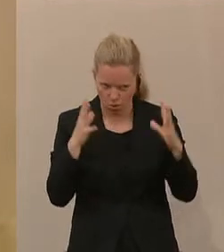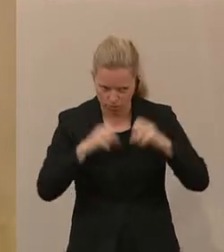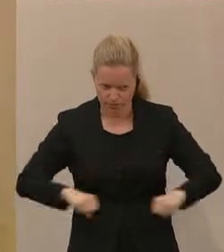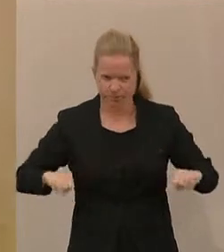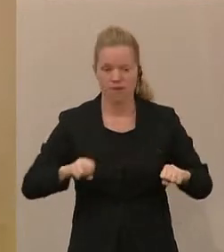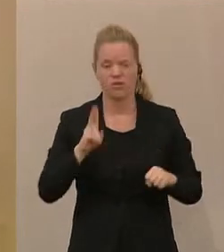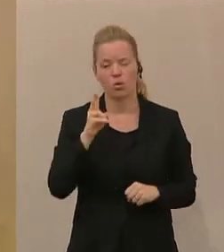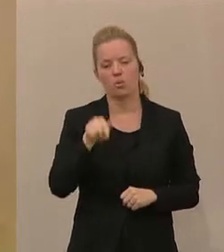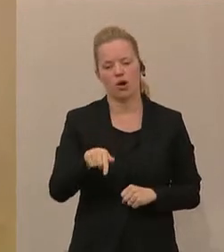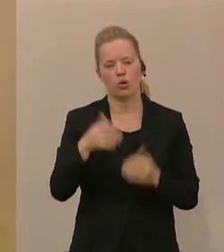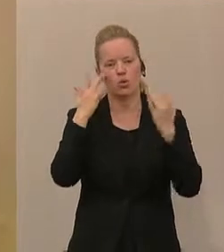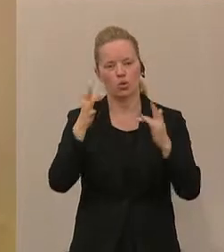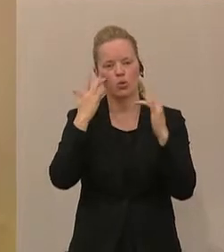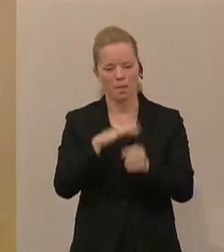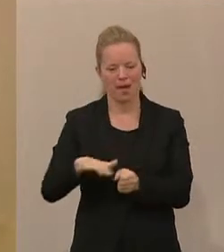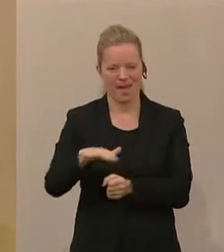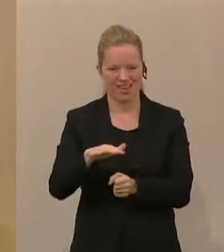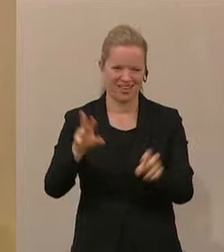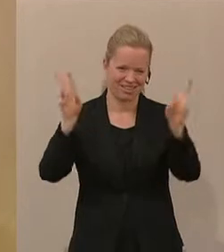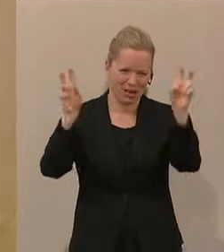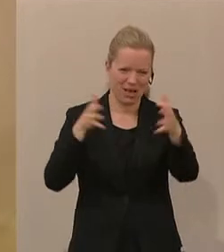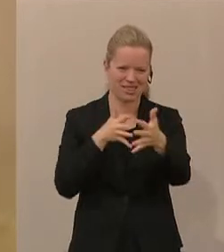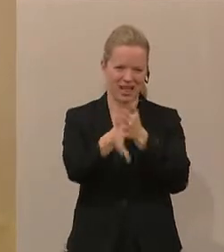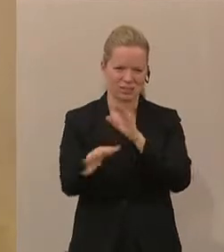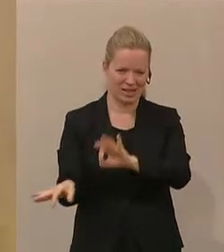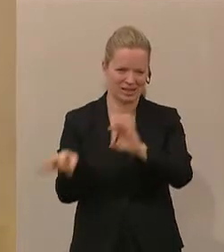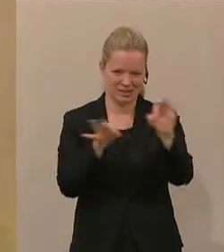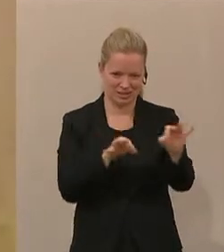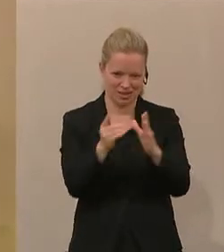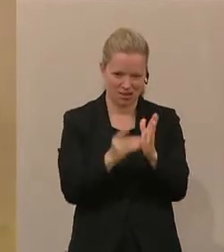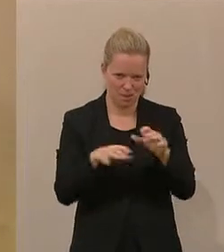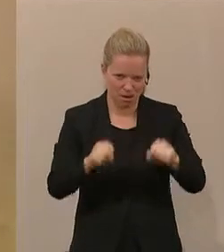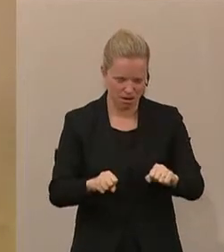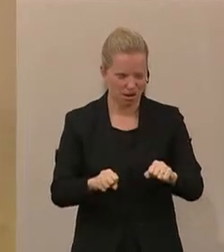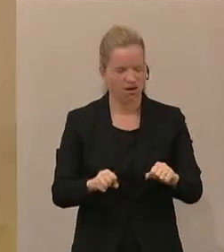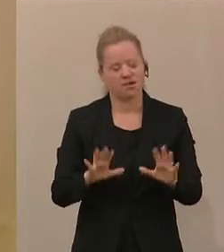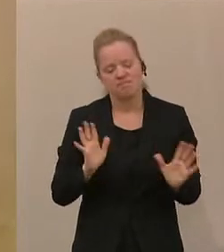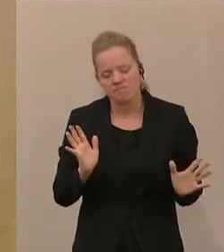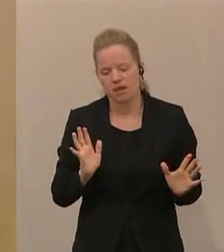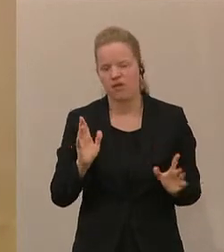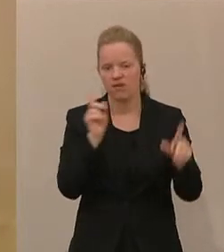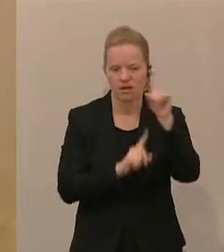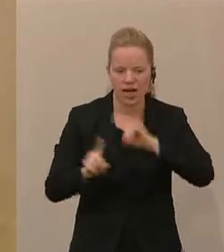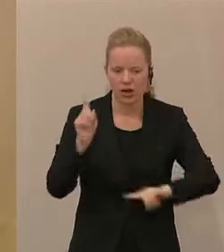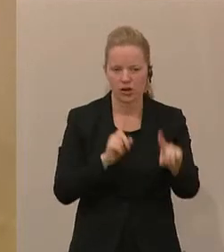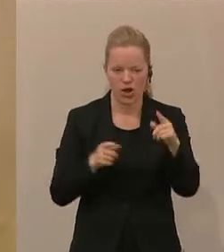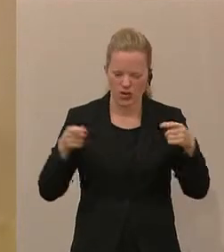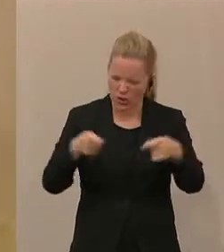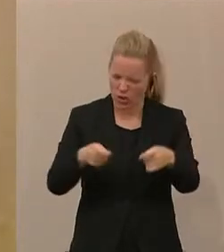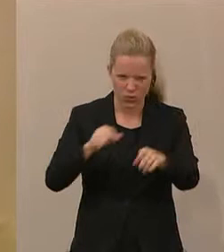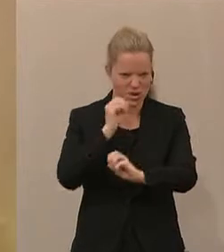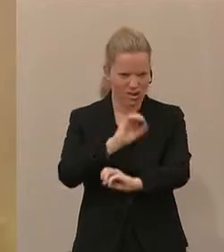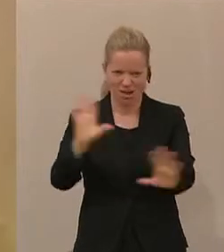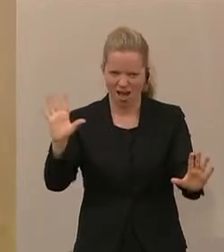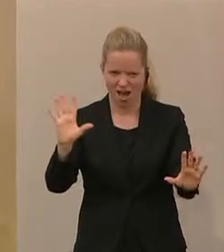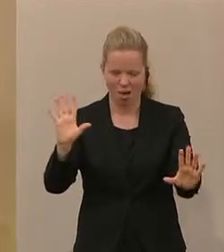im Kulturbereich, Stichwort Transparenzdatenbank, ohnehin der Verdacht auf, dass die Fördermaßnahmen intransparent sind, dass